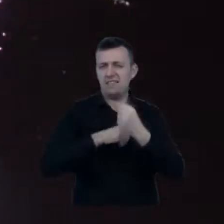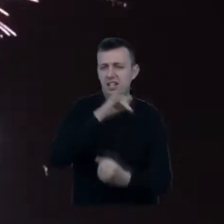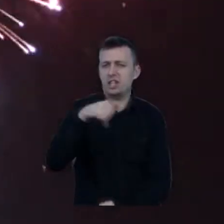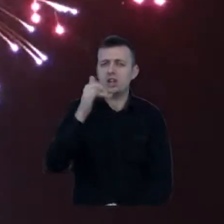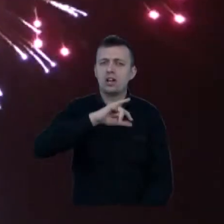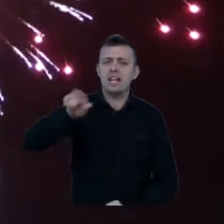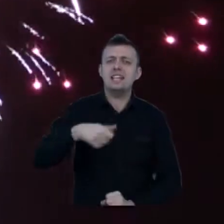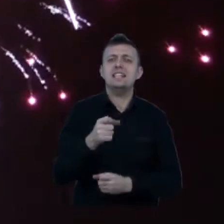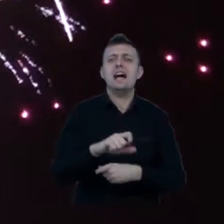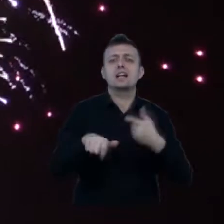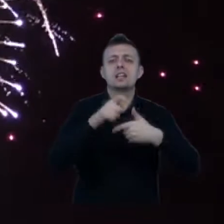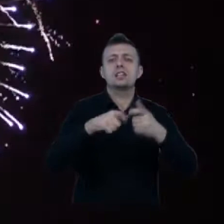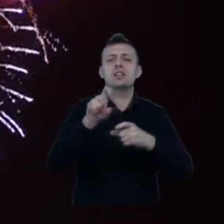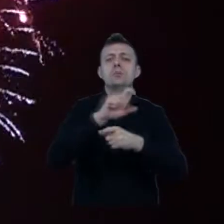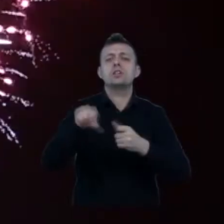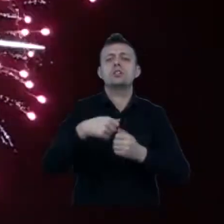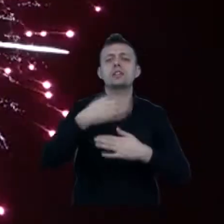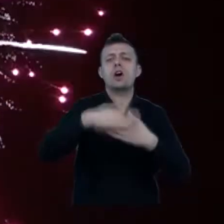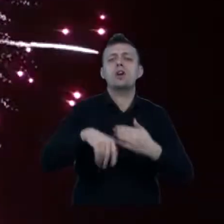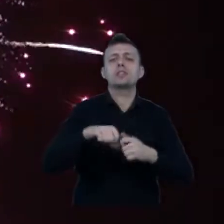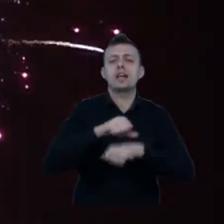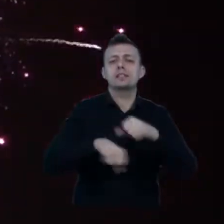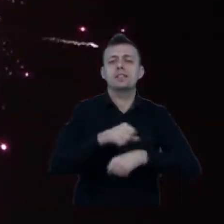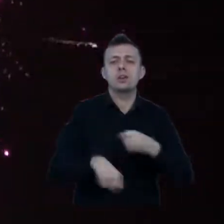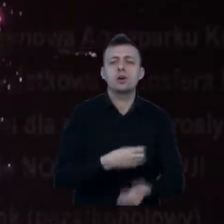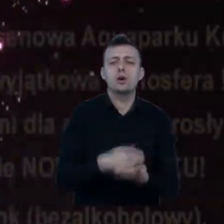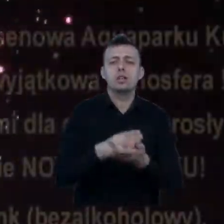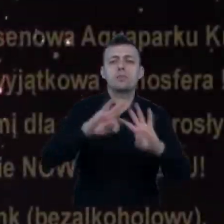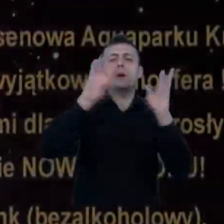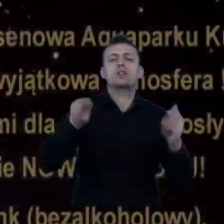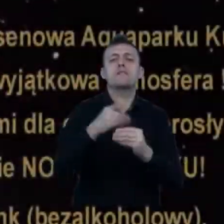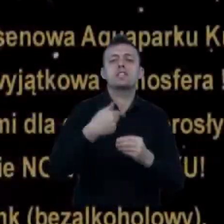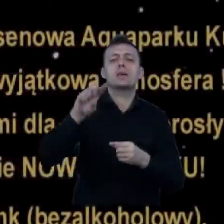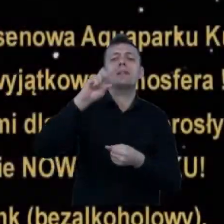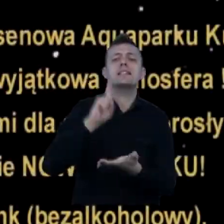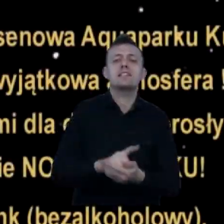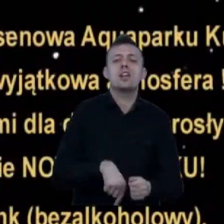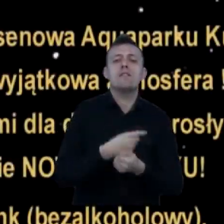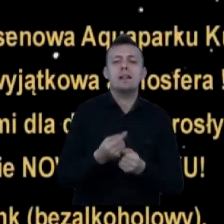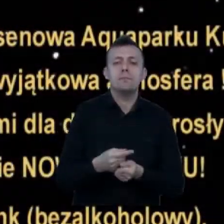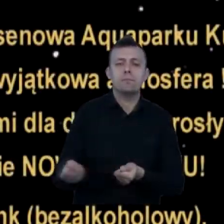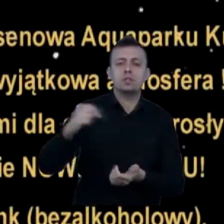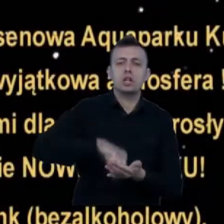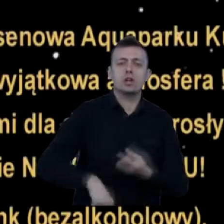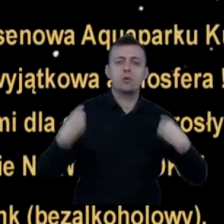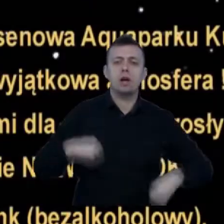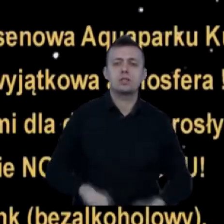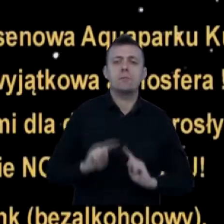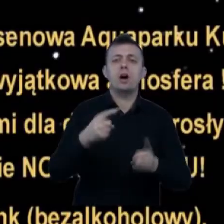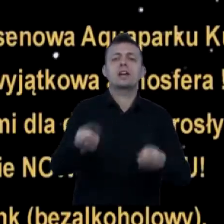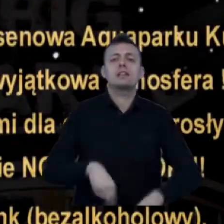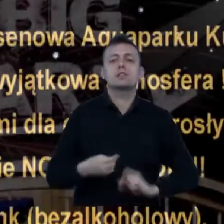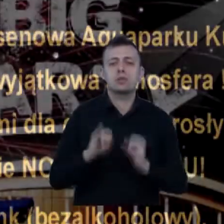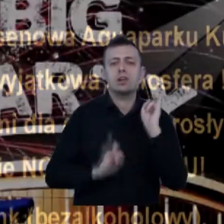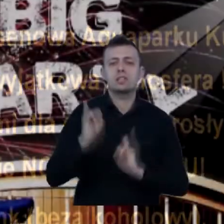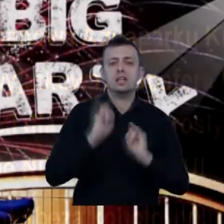zastanawia się, jak spędzić ostatnie godziny 2016 roku. Z pomocą wszystkim niezdecydowanym przychodzą organizatorzy